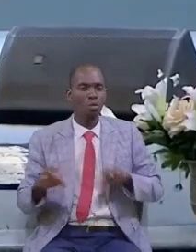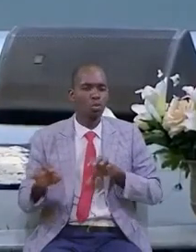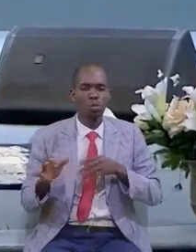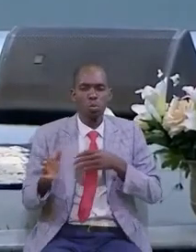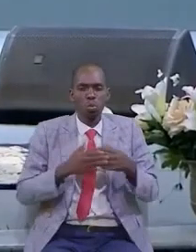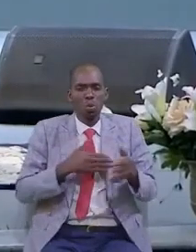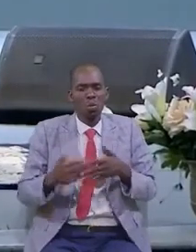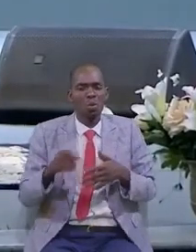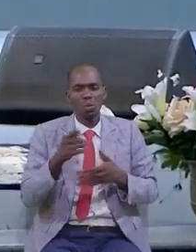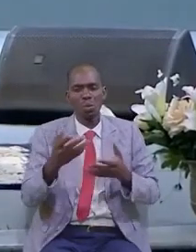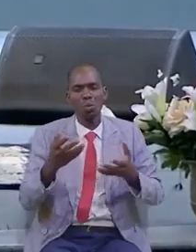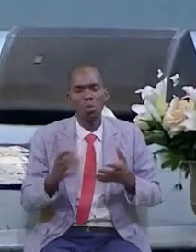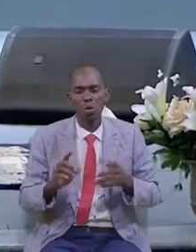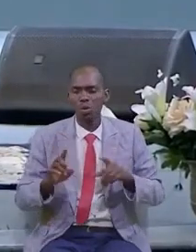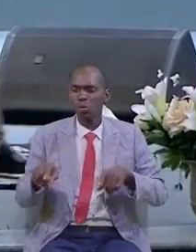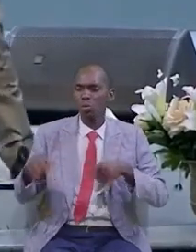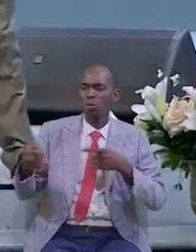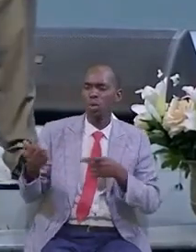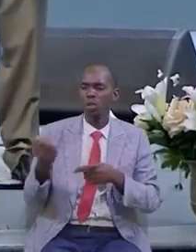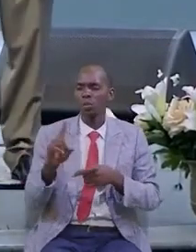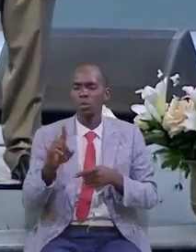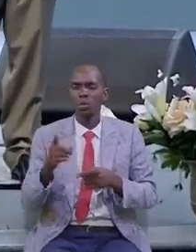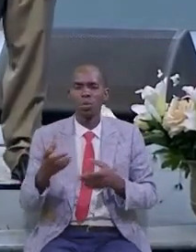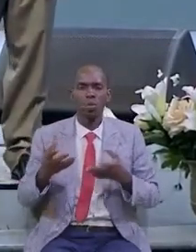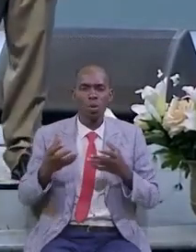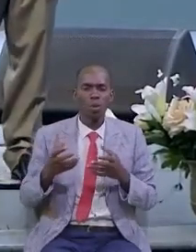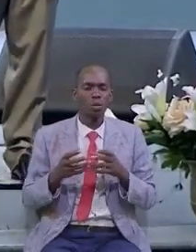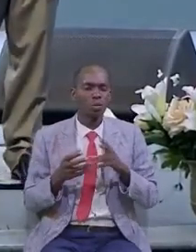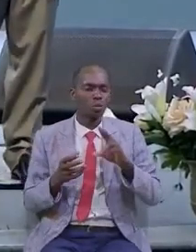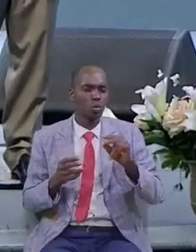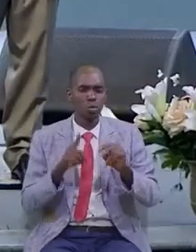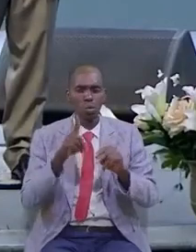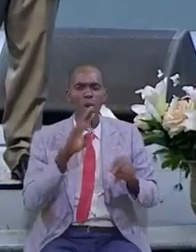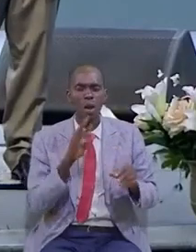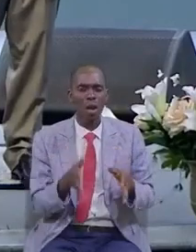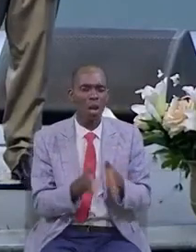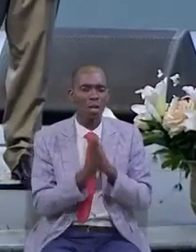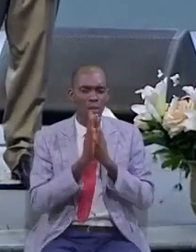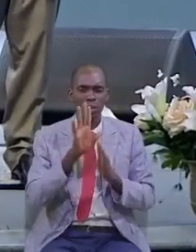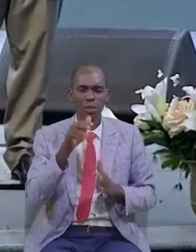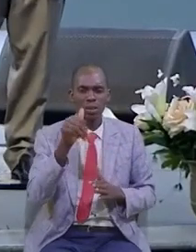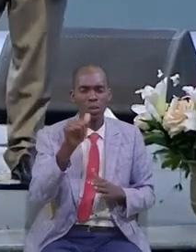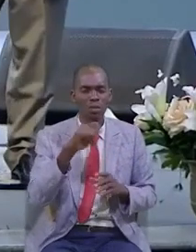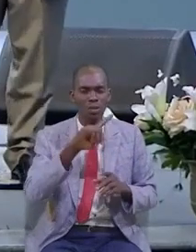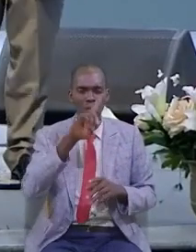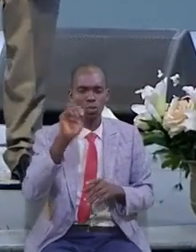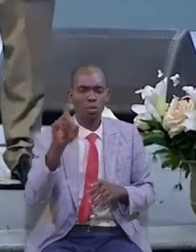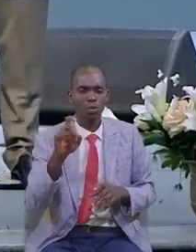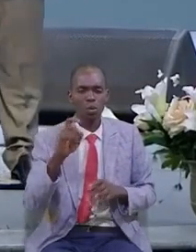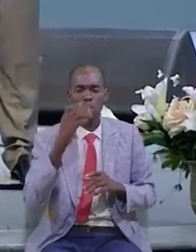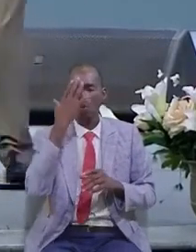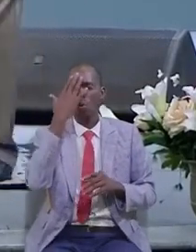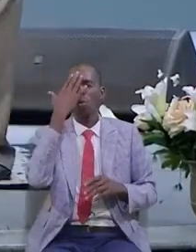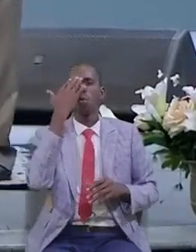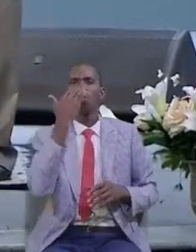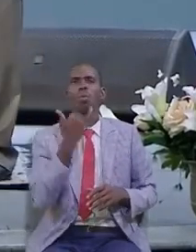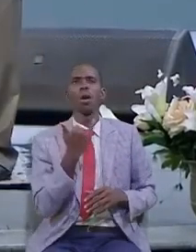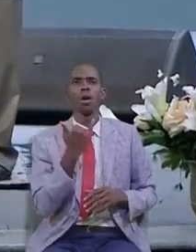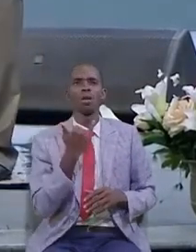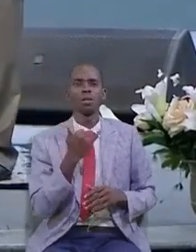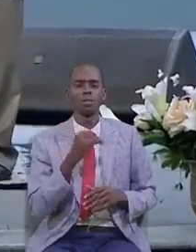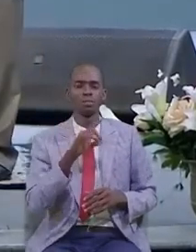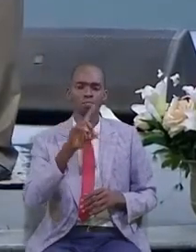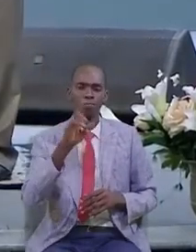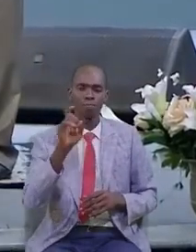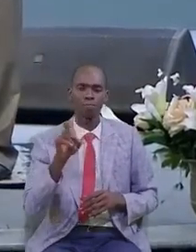go where you want. You are asking yourself, why? మీరు దేవుణ్ణి మనస్కరిస్తే ఏం చేస్తున్నాం, అది చేద్దాంలే, ఏ